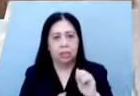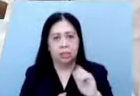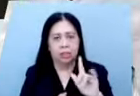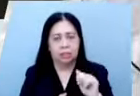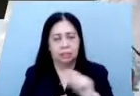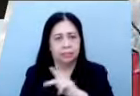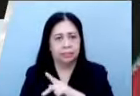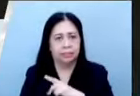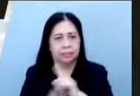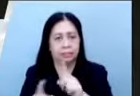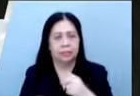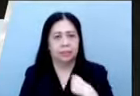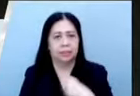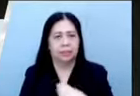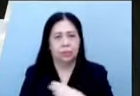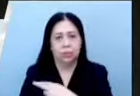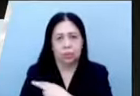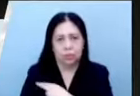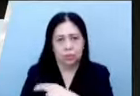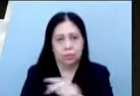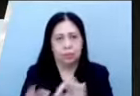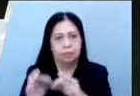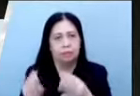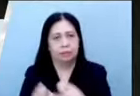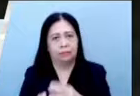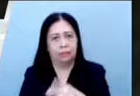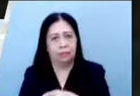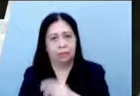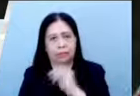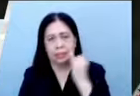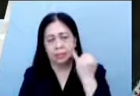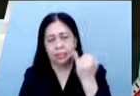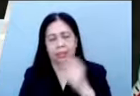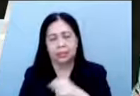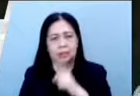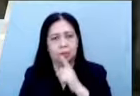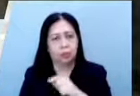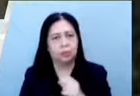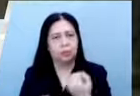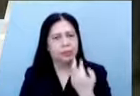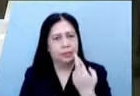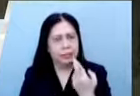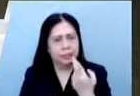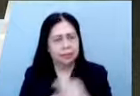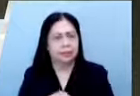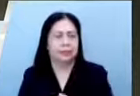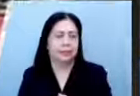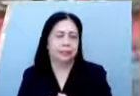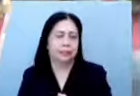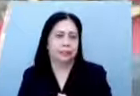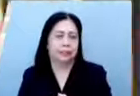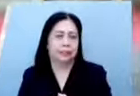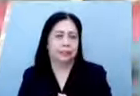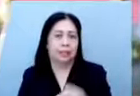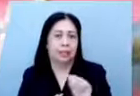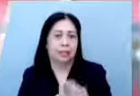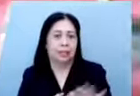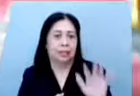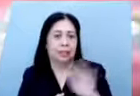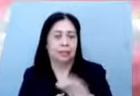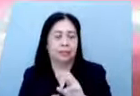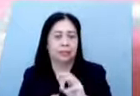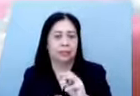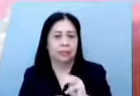Senator Robin Padilla sa pamilya ni Jacqueline na itinuturing daw niyang matalik na kaibigan. Si Asia's multimedia star Alden